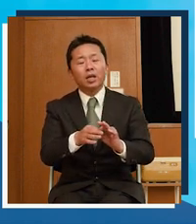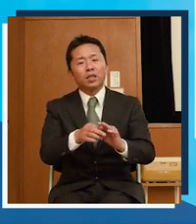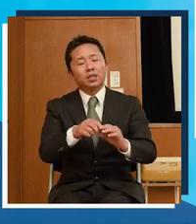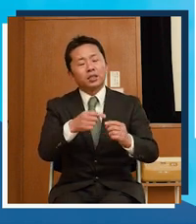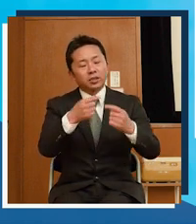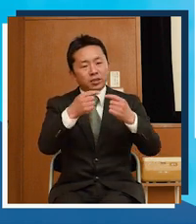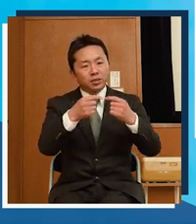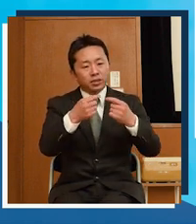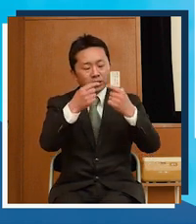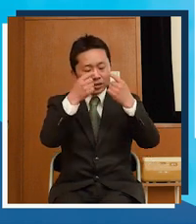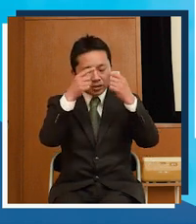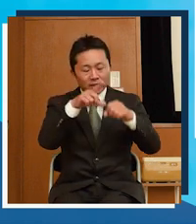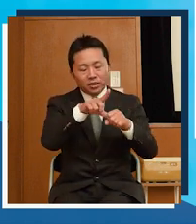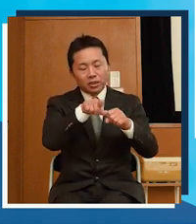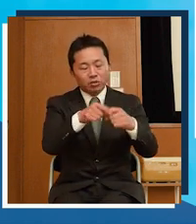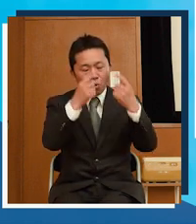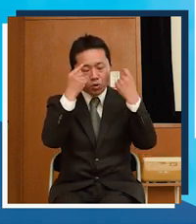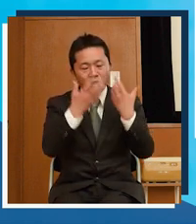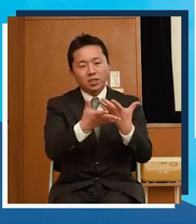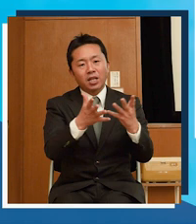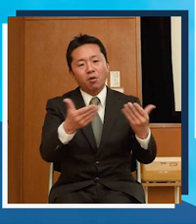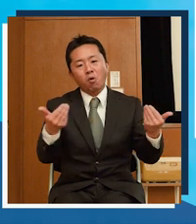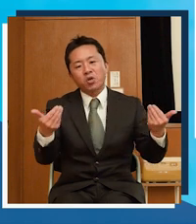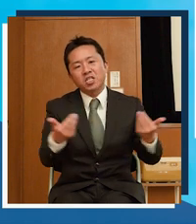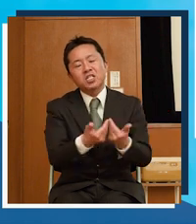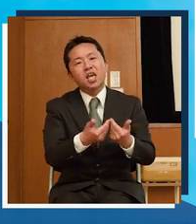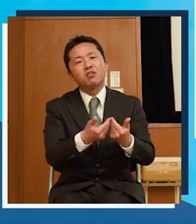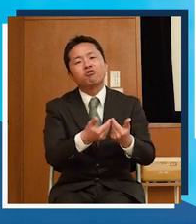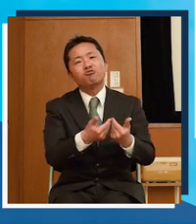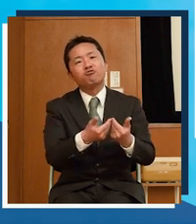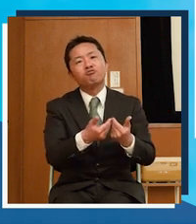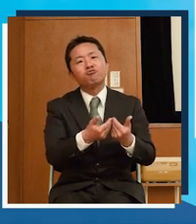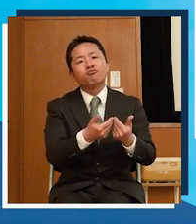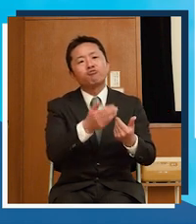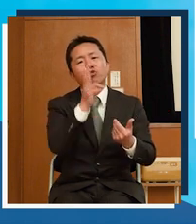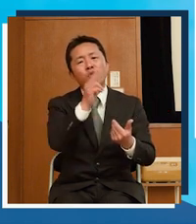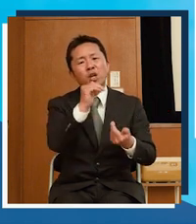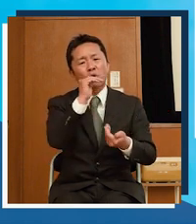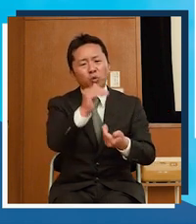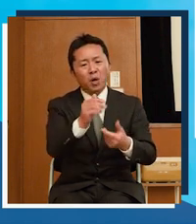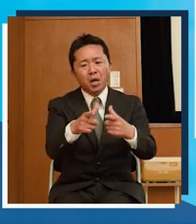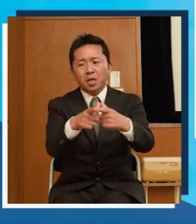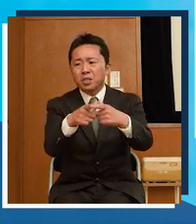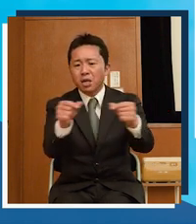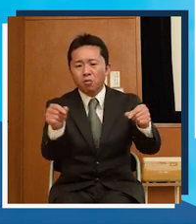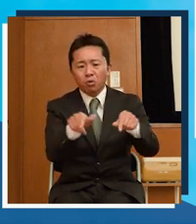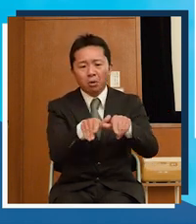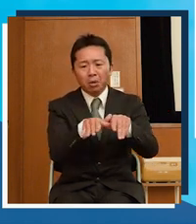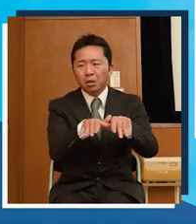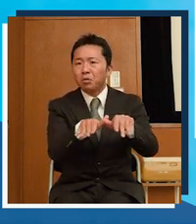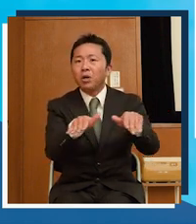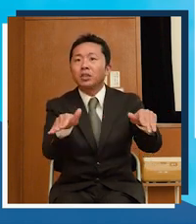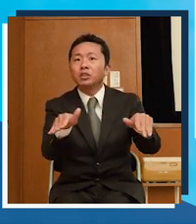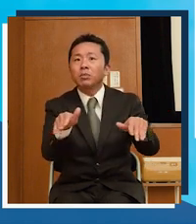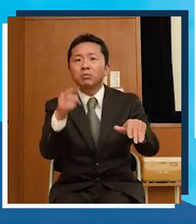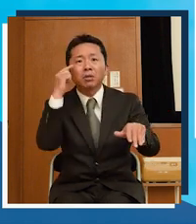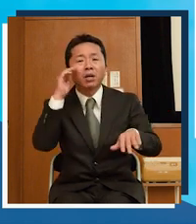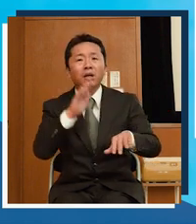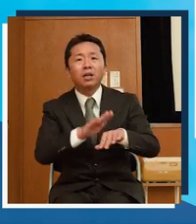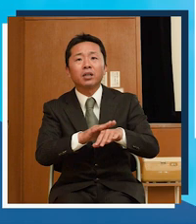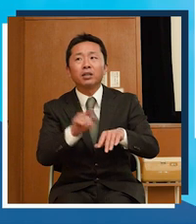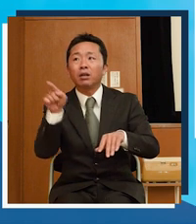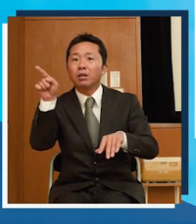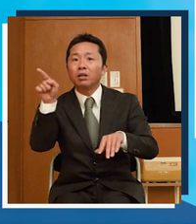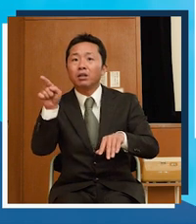する問題が生じてしまっているそれが全国に広がってしまうことを我々非常に強く懸念してい